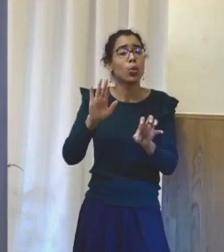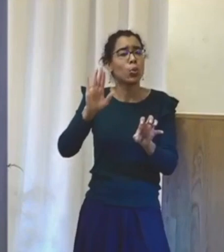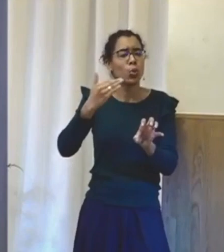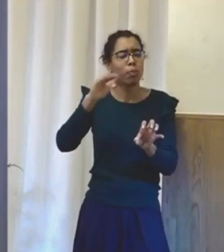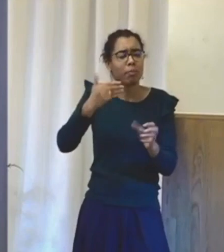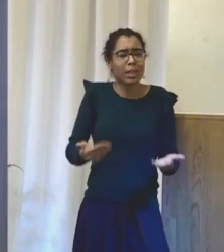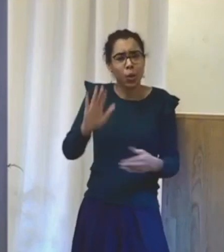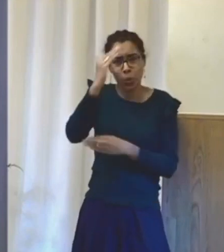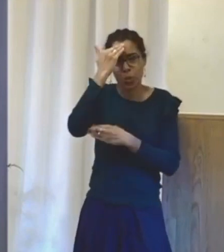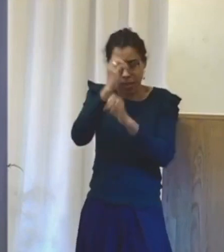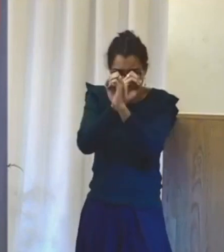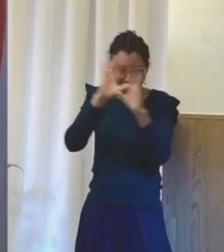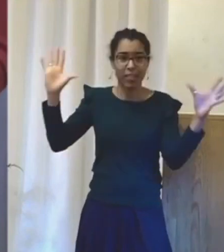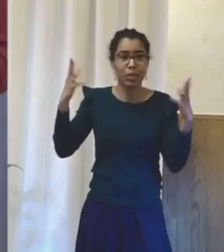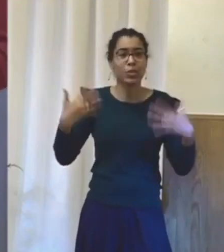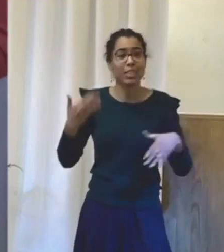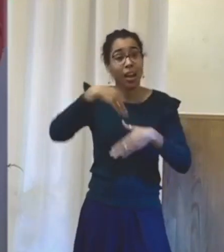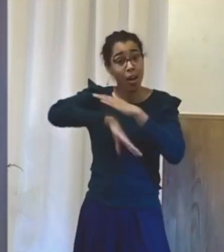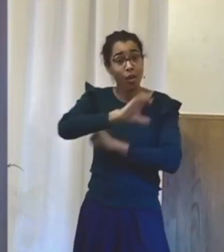révélé en Jésus-Christ.